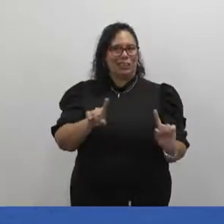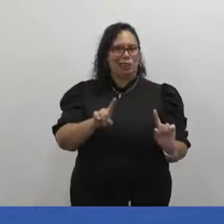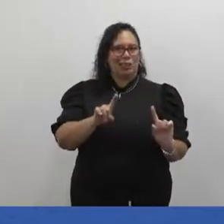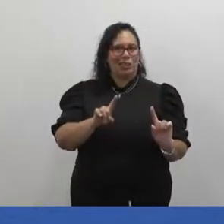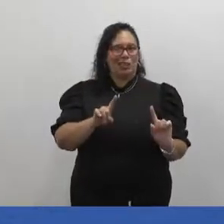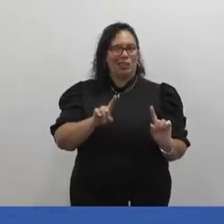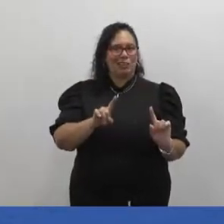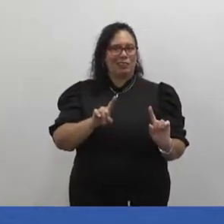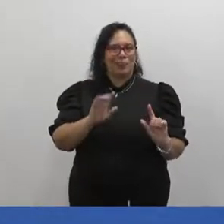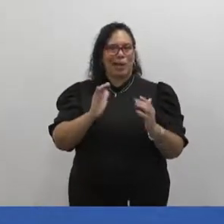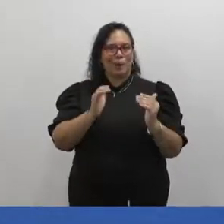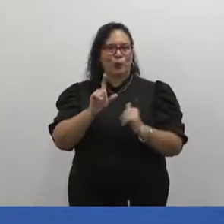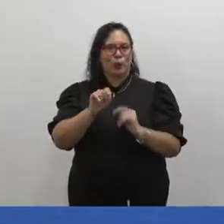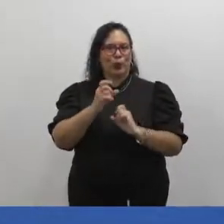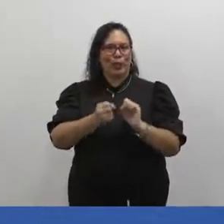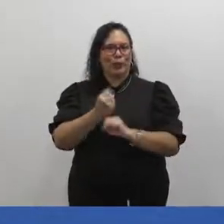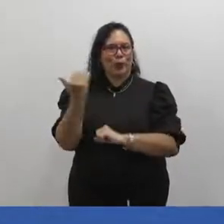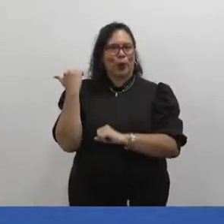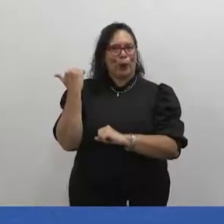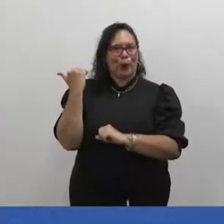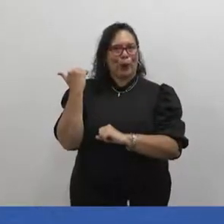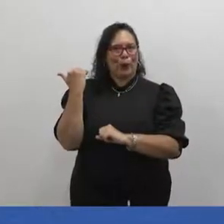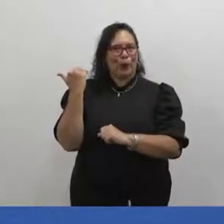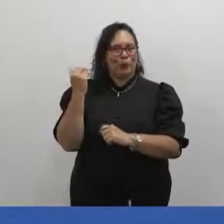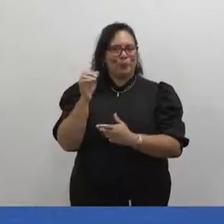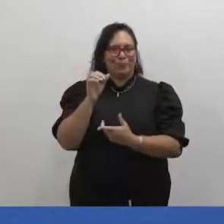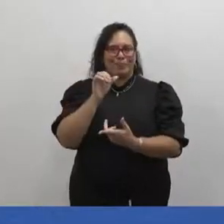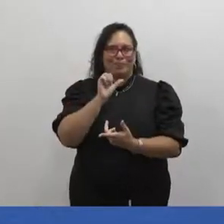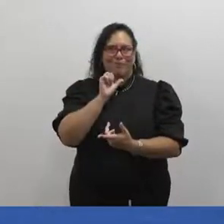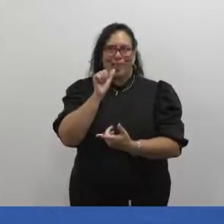bị ca sạc xa rập yếp rùa lúc bị mà phê chân môn